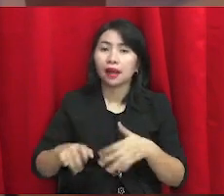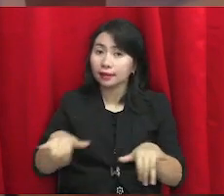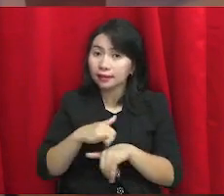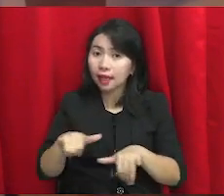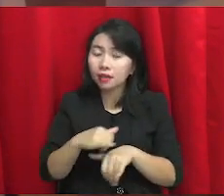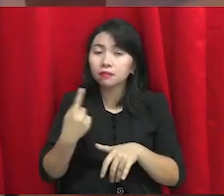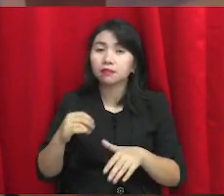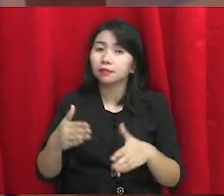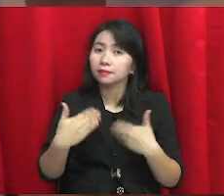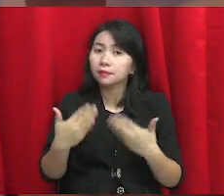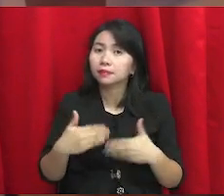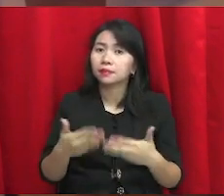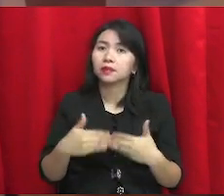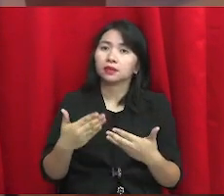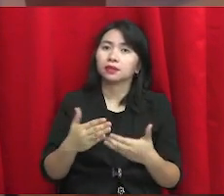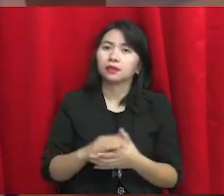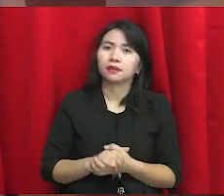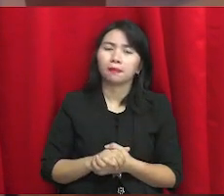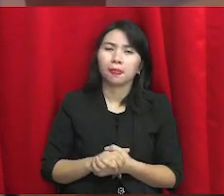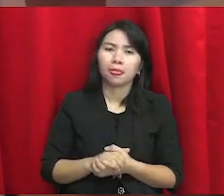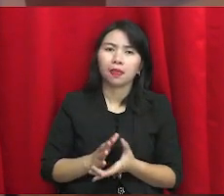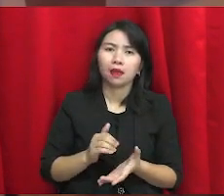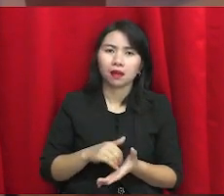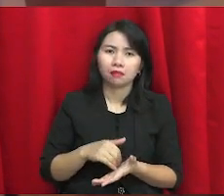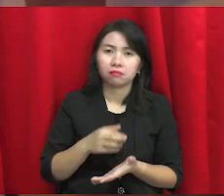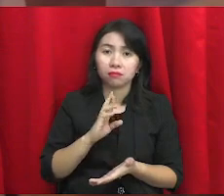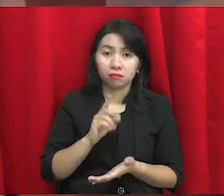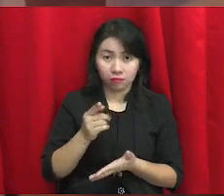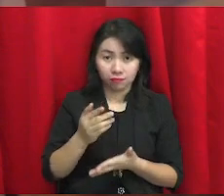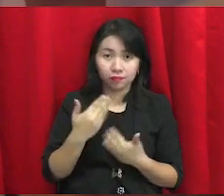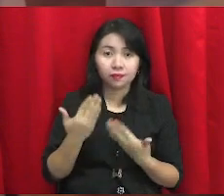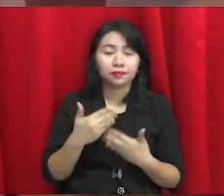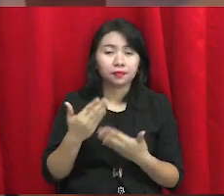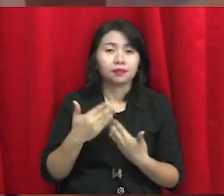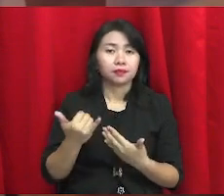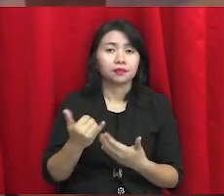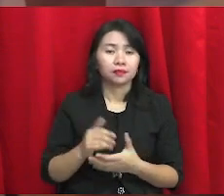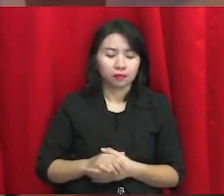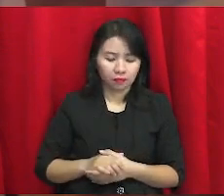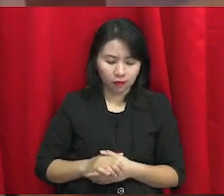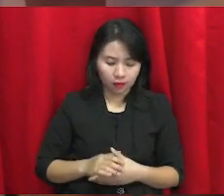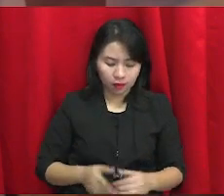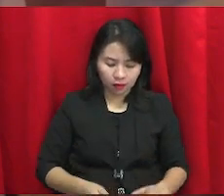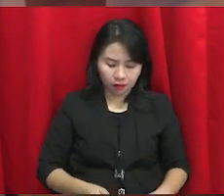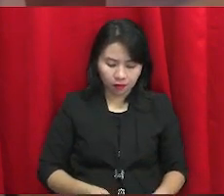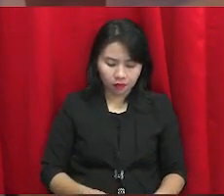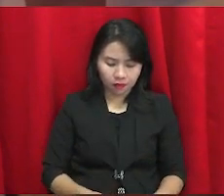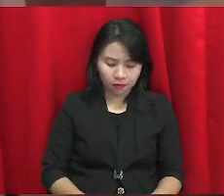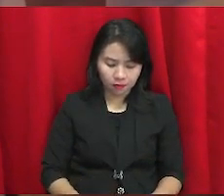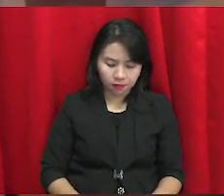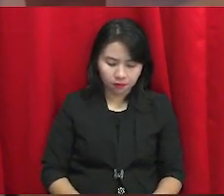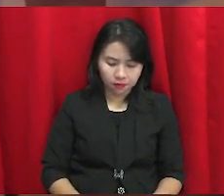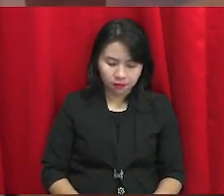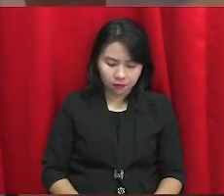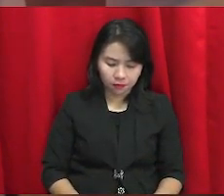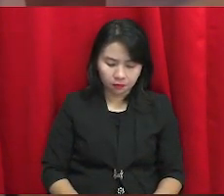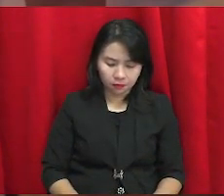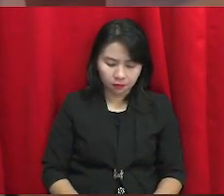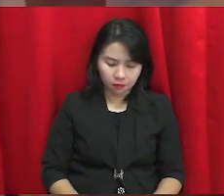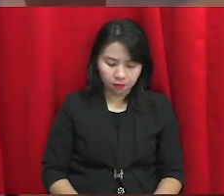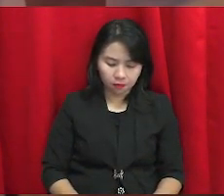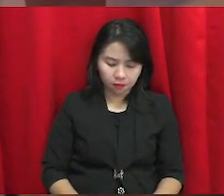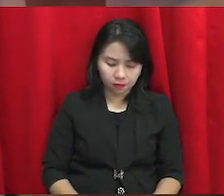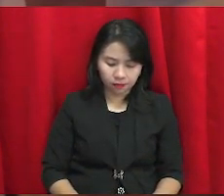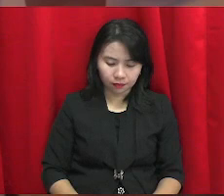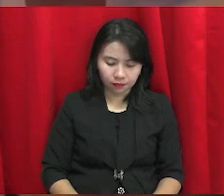saya mo? You see? Ang saya mo. Di ba? Oh, kaya ko sinasabi sa inyo yan, again, napakatindi ng